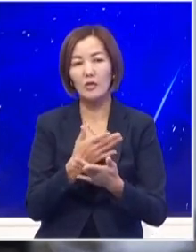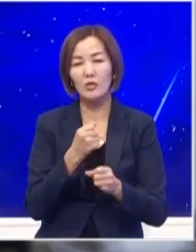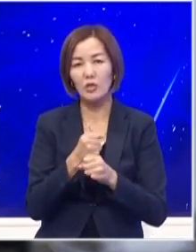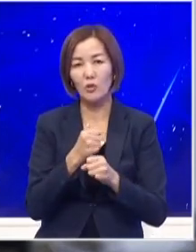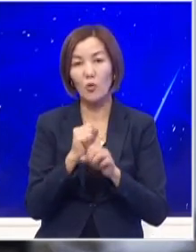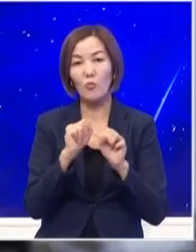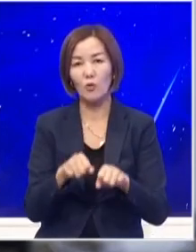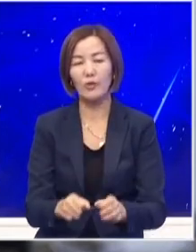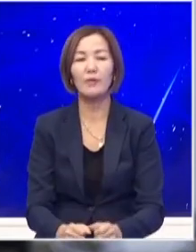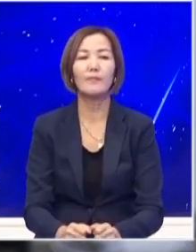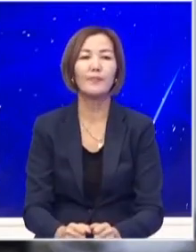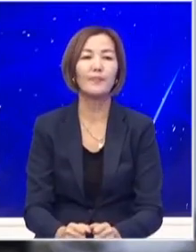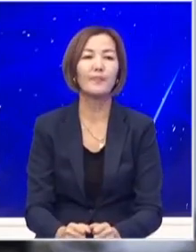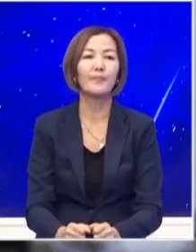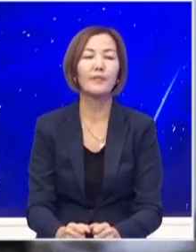қарапайым түрі,